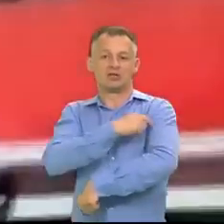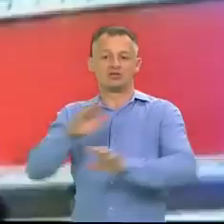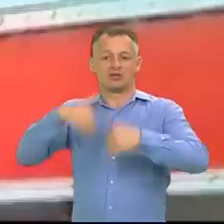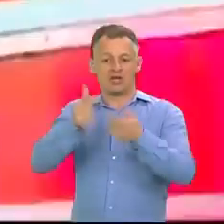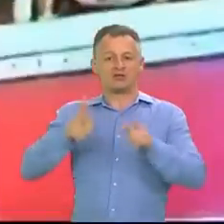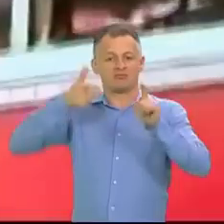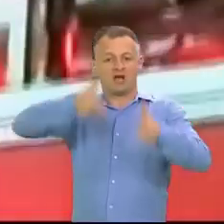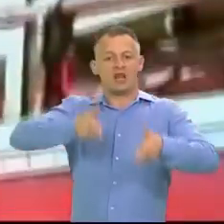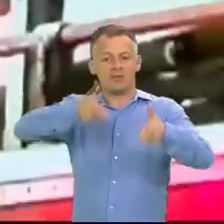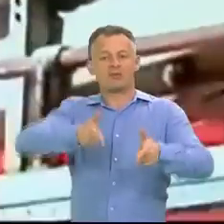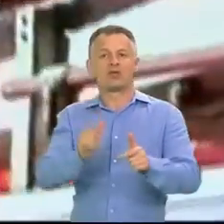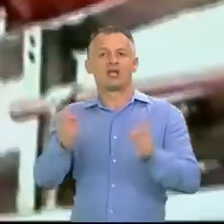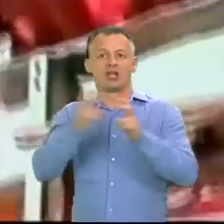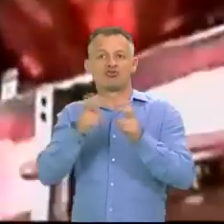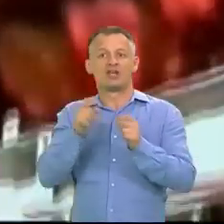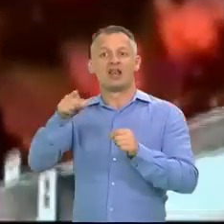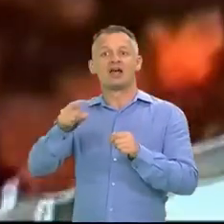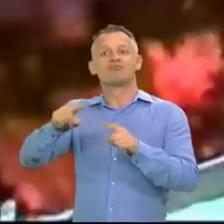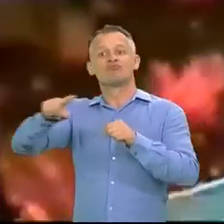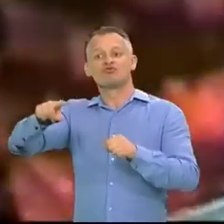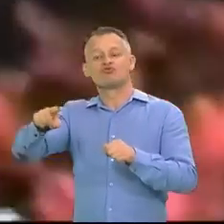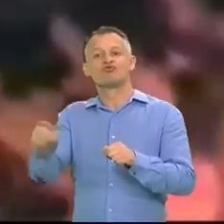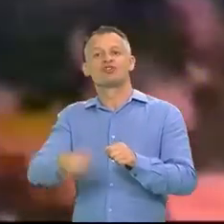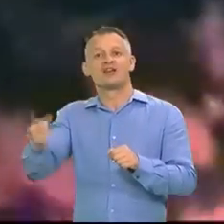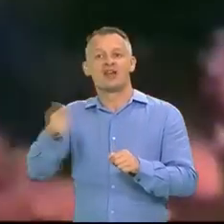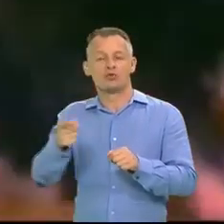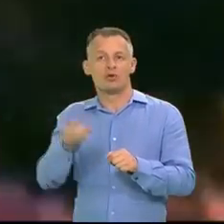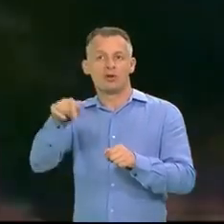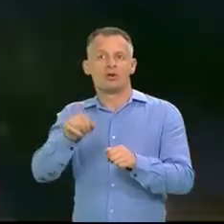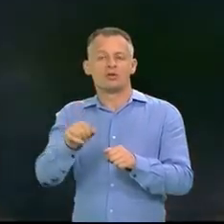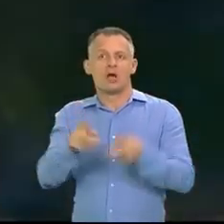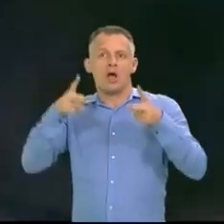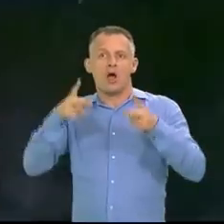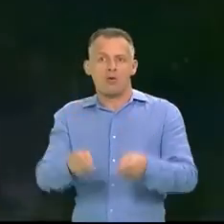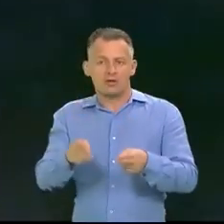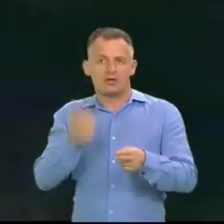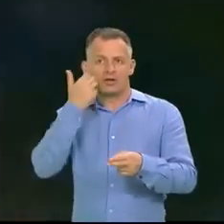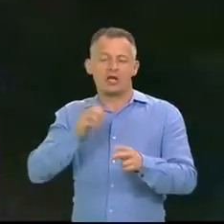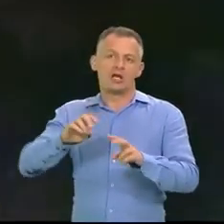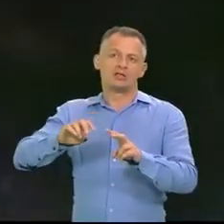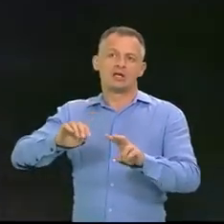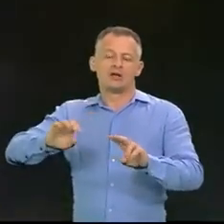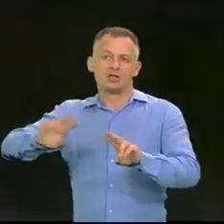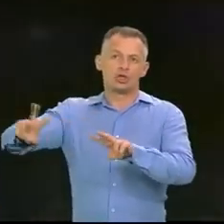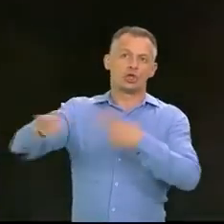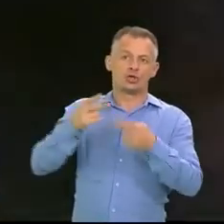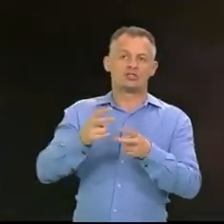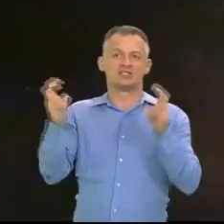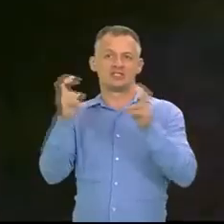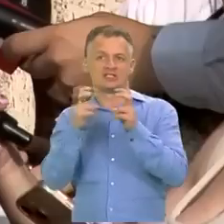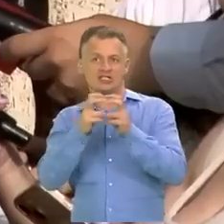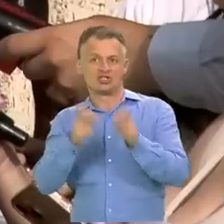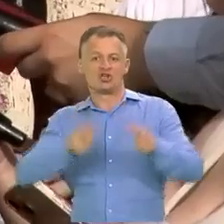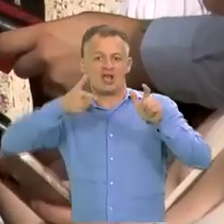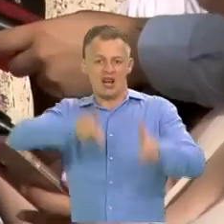de la generatorul propriu. Transformatorul ar fi cedat în momentul în care s-a reluat alimentarea de la rețea. Managerul de la Robănescu